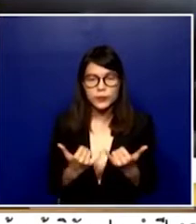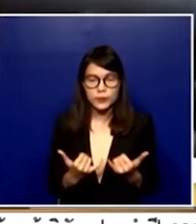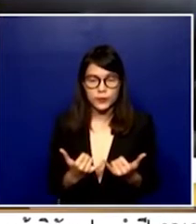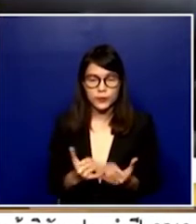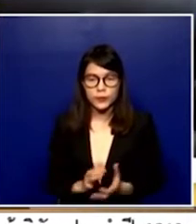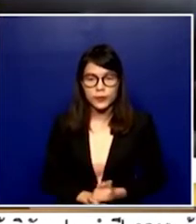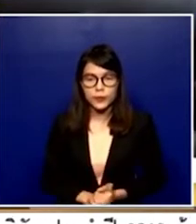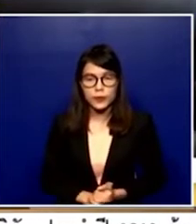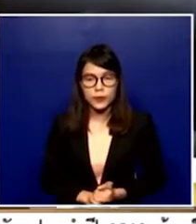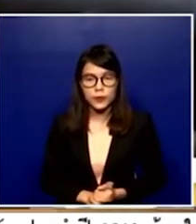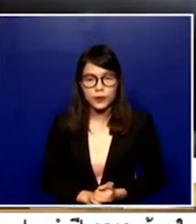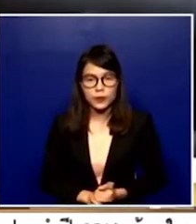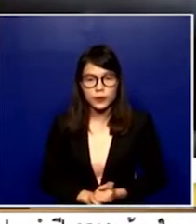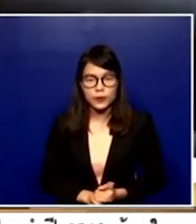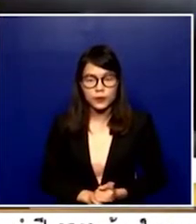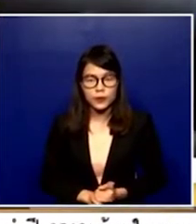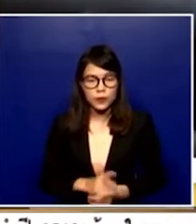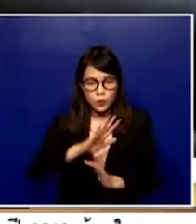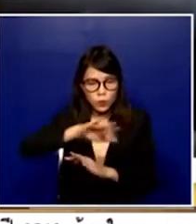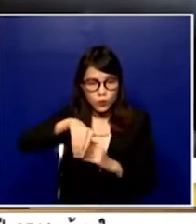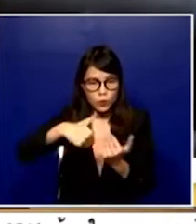gu traction.